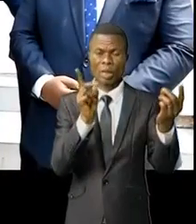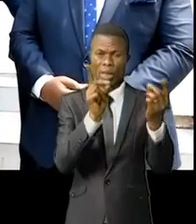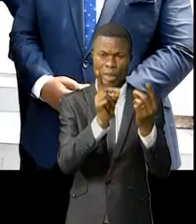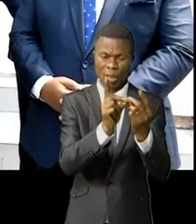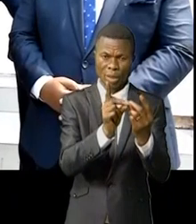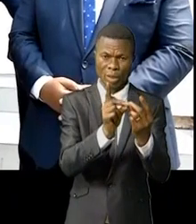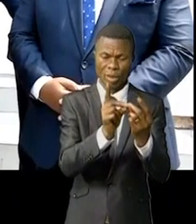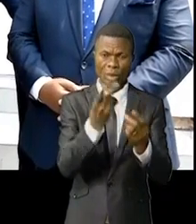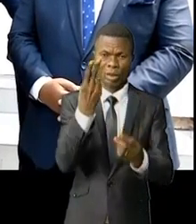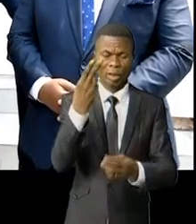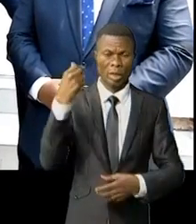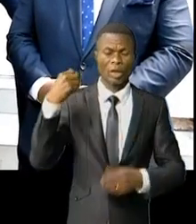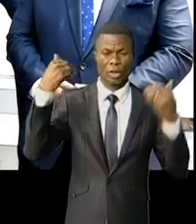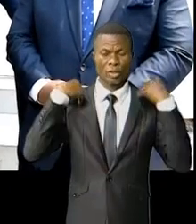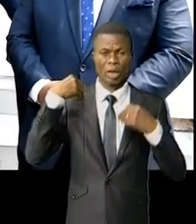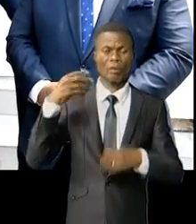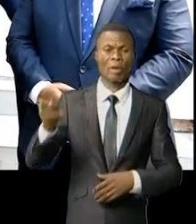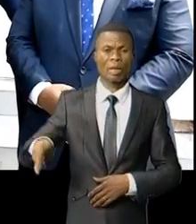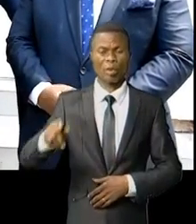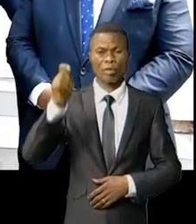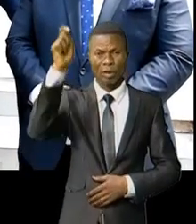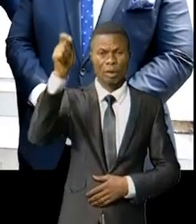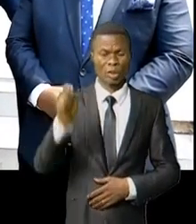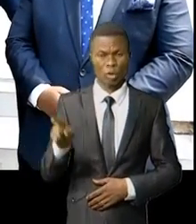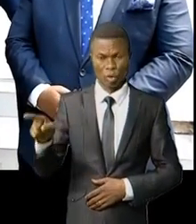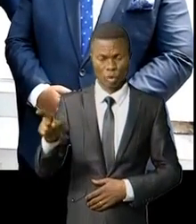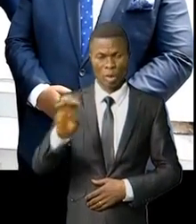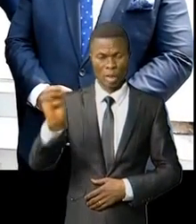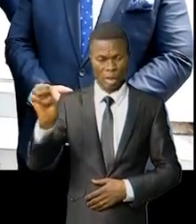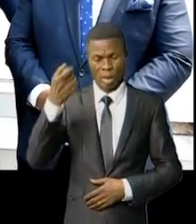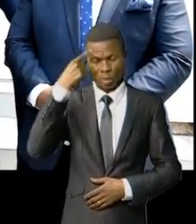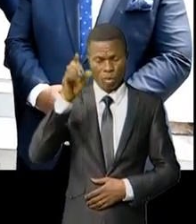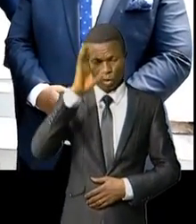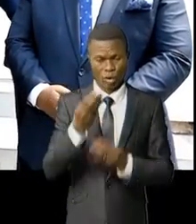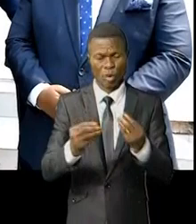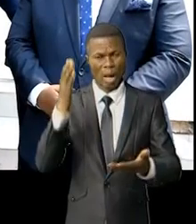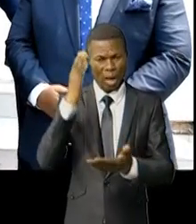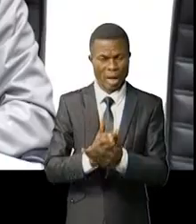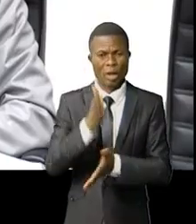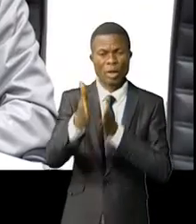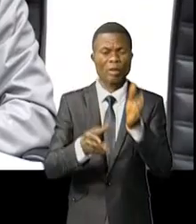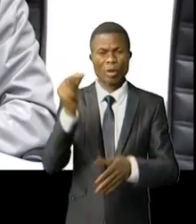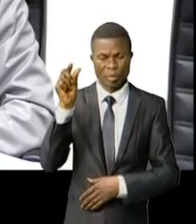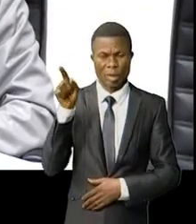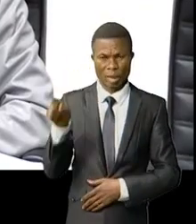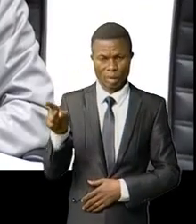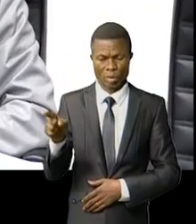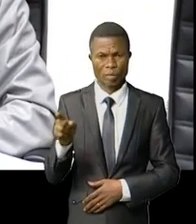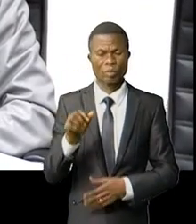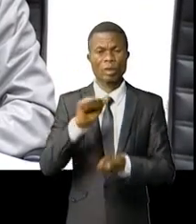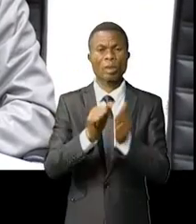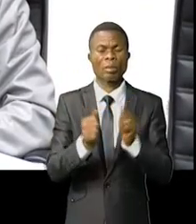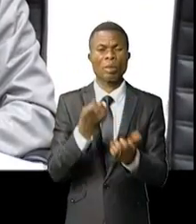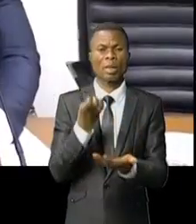deux gouverneurs militaires de manière à prendre des dispositions pour mettre fin à la fraude dans ces régions. Du reste, la